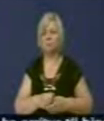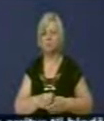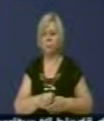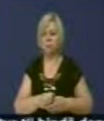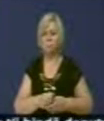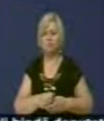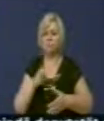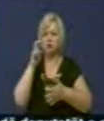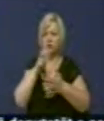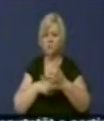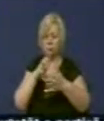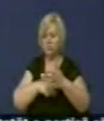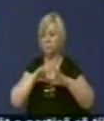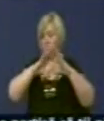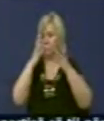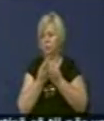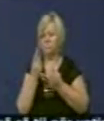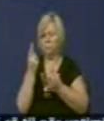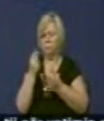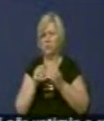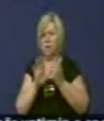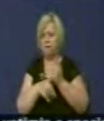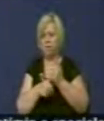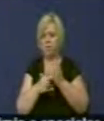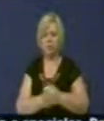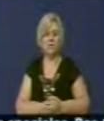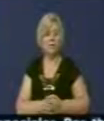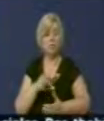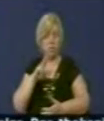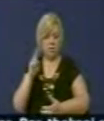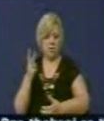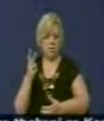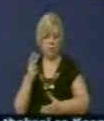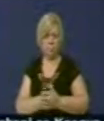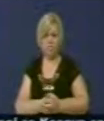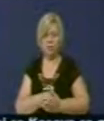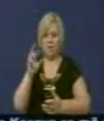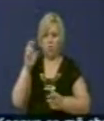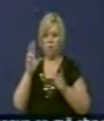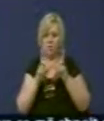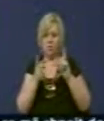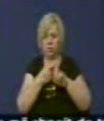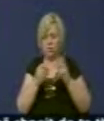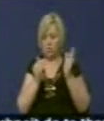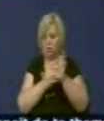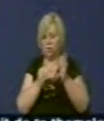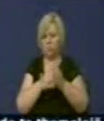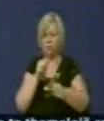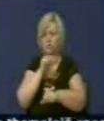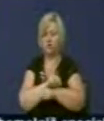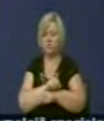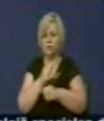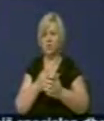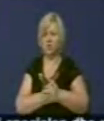anë, EULEX-i do t'i duhet t'i arrestonte politikanët kryesor kosovar, të cilët aq shumë para kanë përvetësuar për gjatë dekadës së